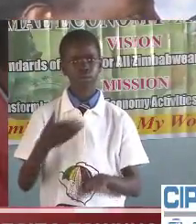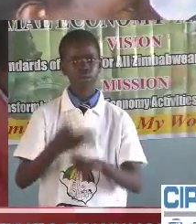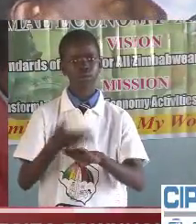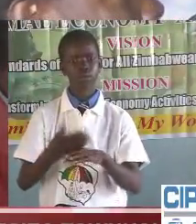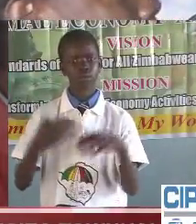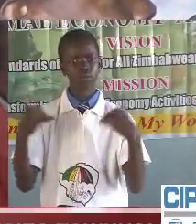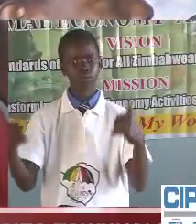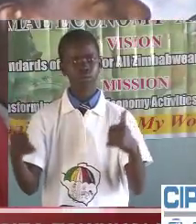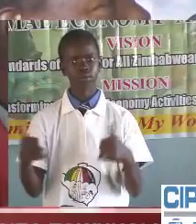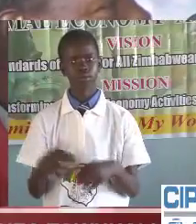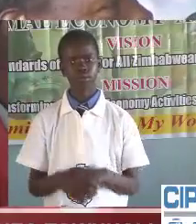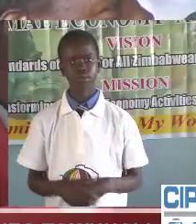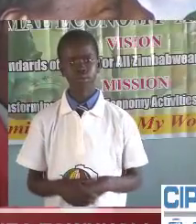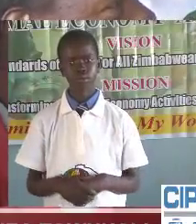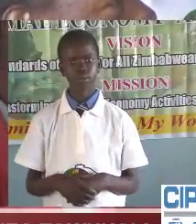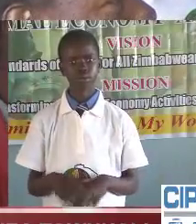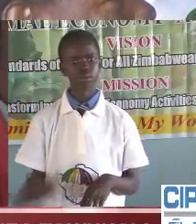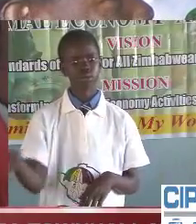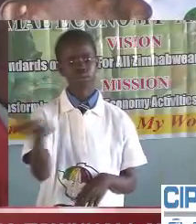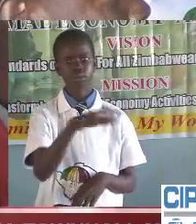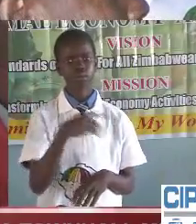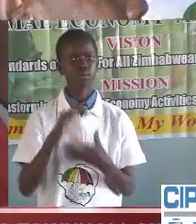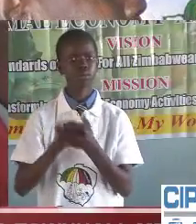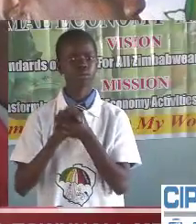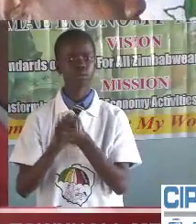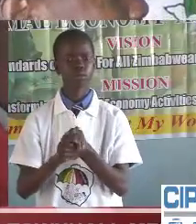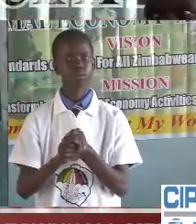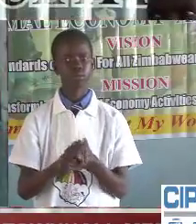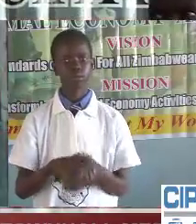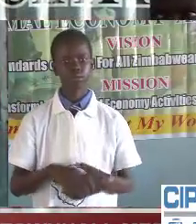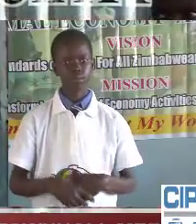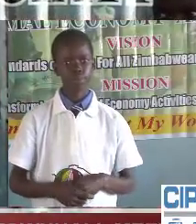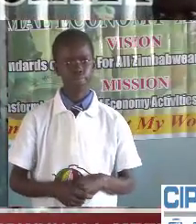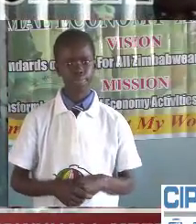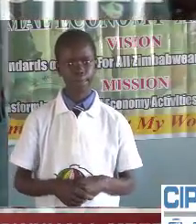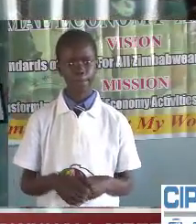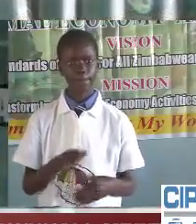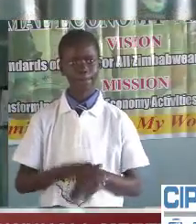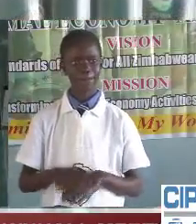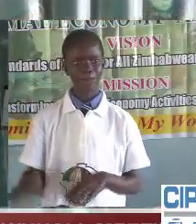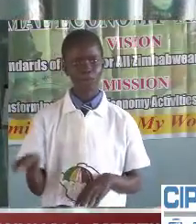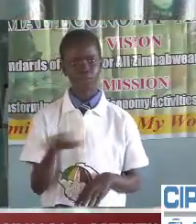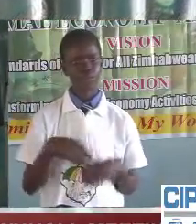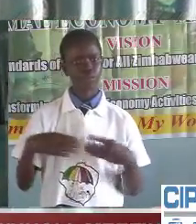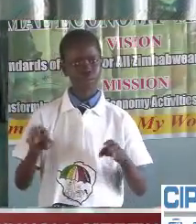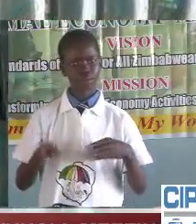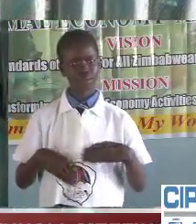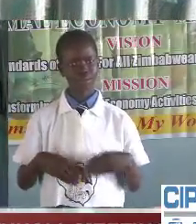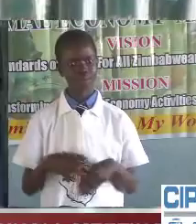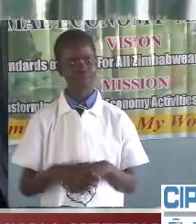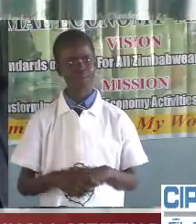Mangwanani. Makadi. And now I'm afraid I'm going to speak in English.